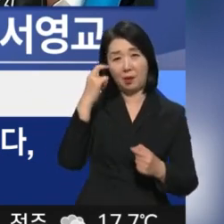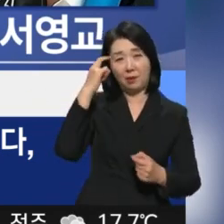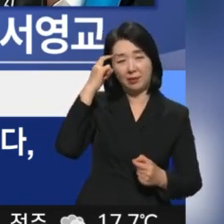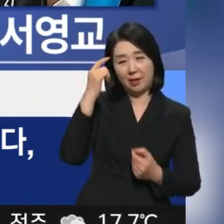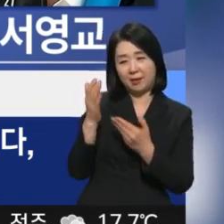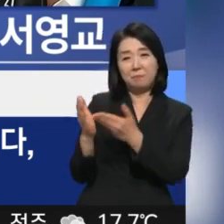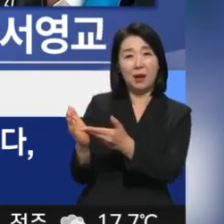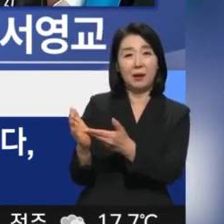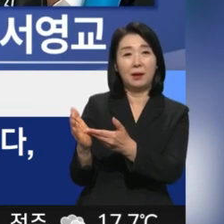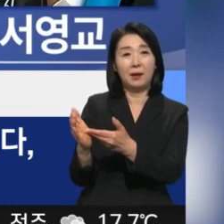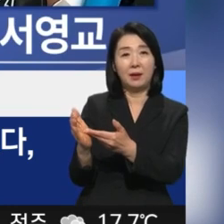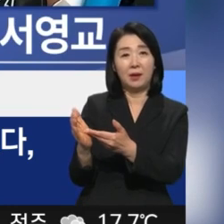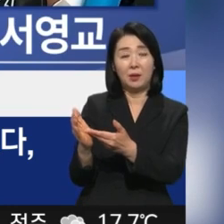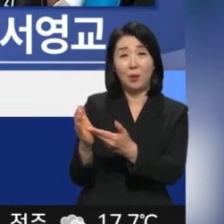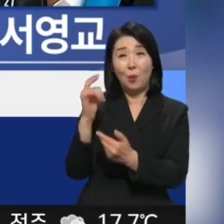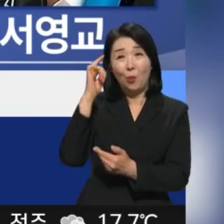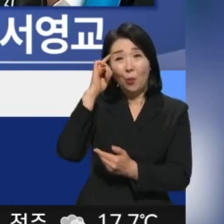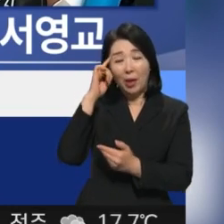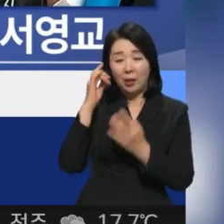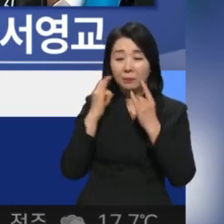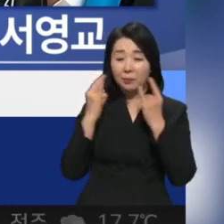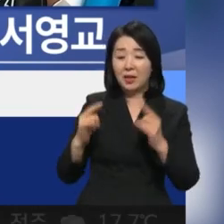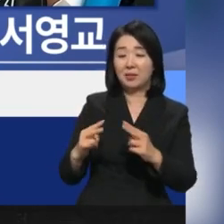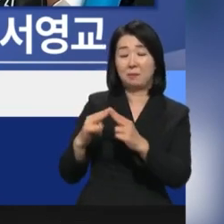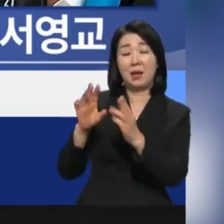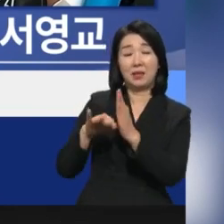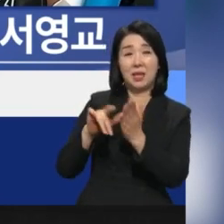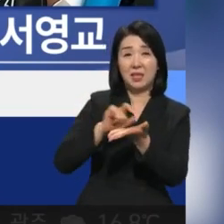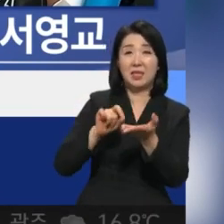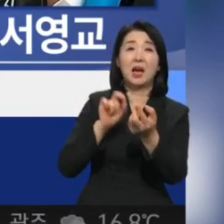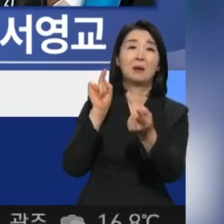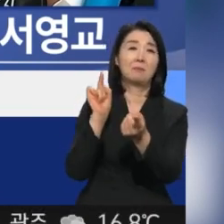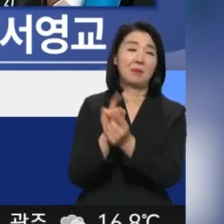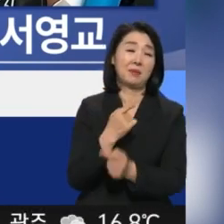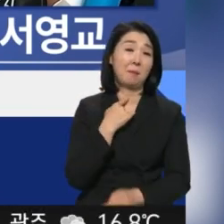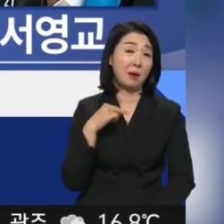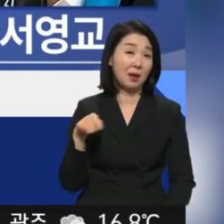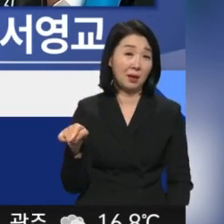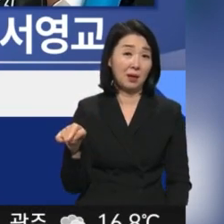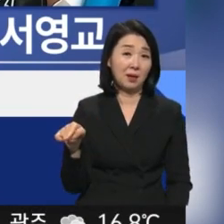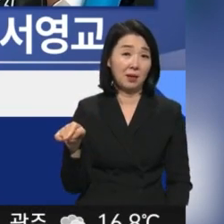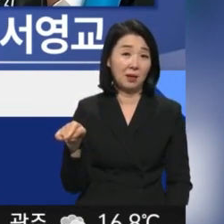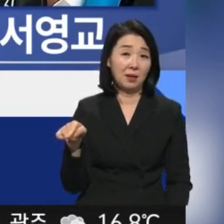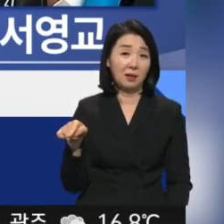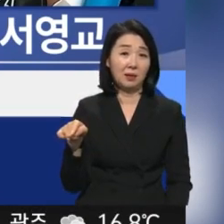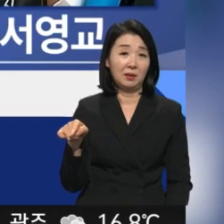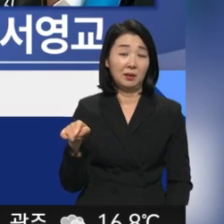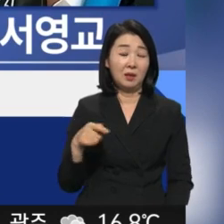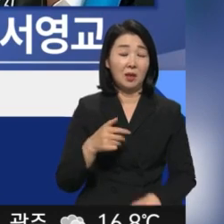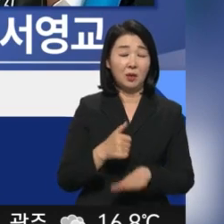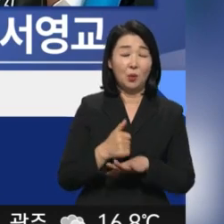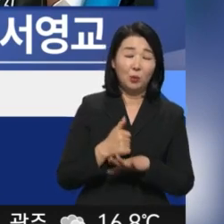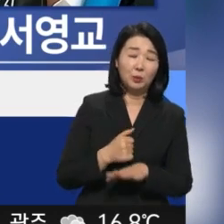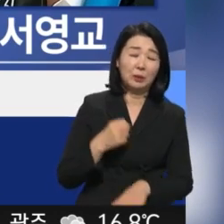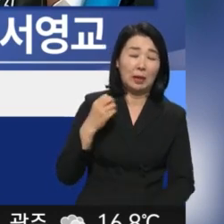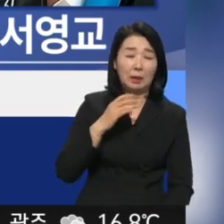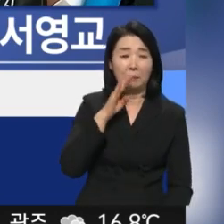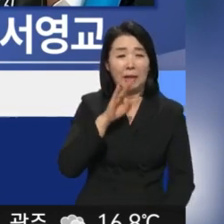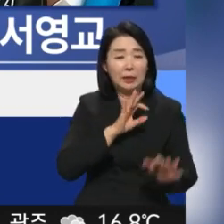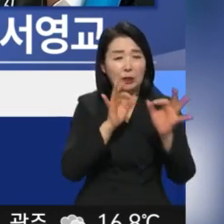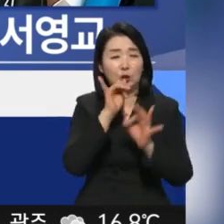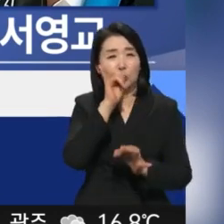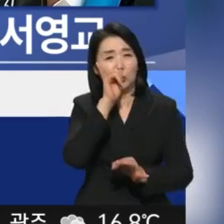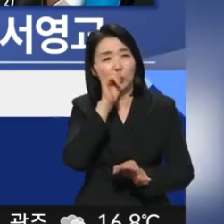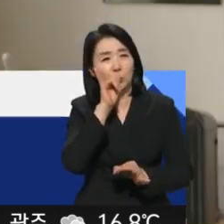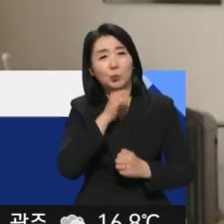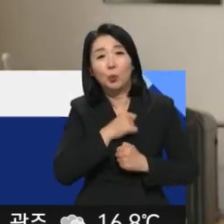의견도 있었습니다. 프랑스에서 한번 기자들을 만난 적이 있었던 것 같습니다. 그런 것이 조금 아니랬을 수 있다라고 하는